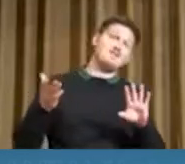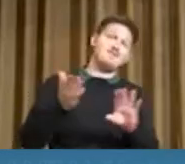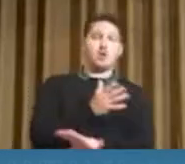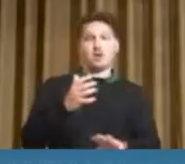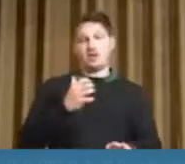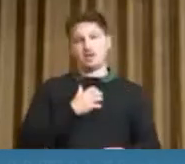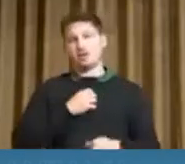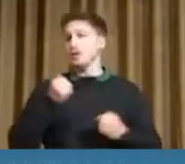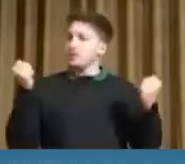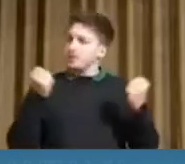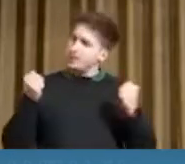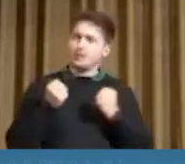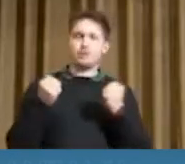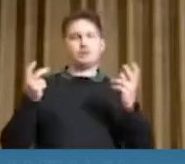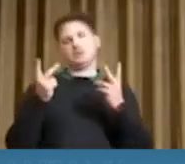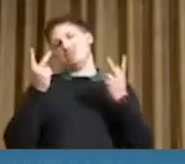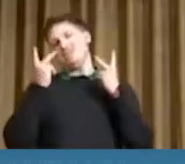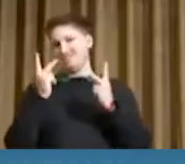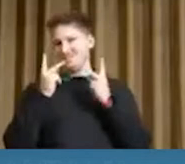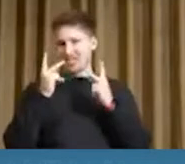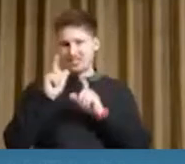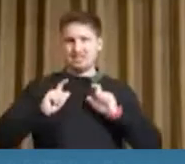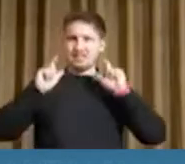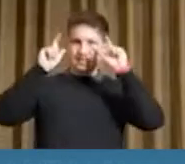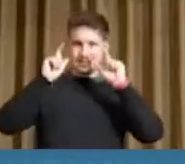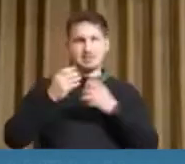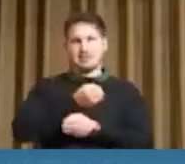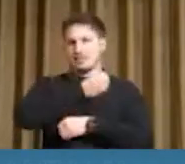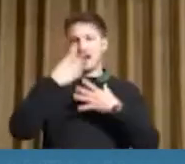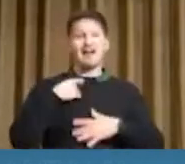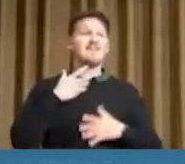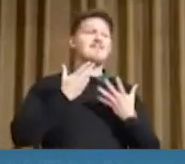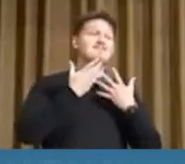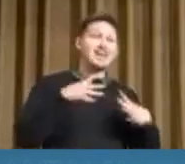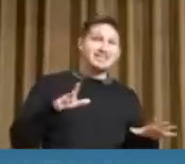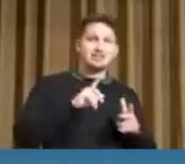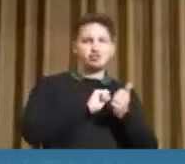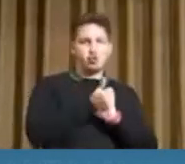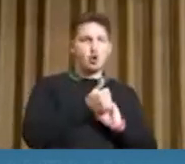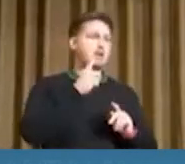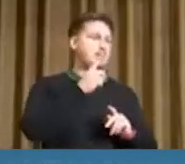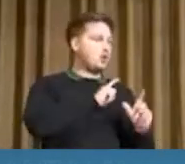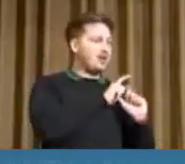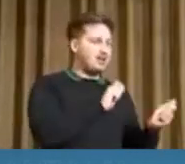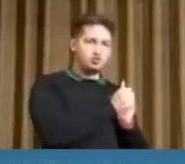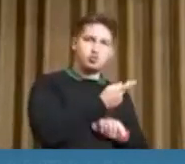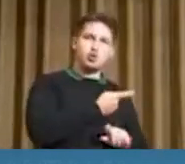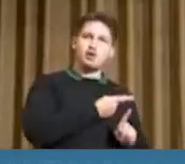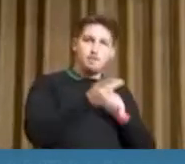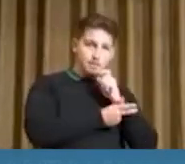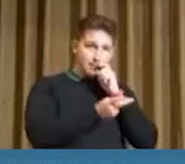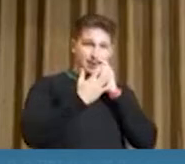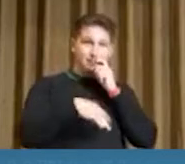hier natürlich ein sehr gesundes Kollektiv. Das gilt auch für die Freizeitsportler, die wir untersucht haben. Arteriobotonie hier